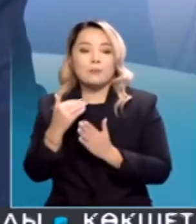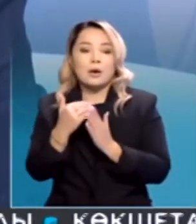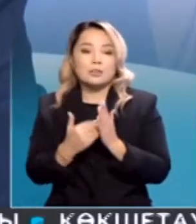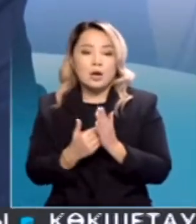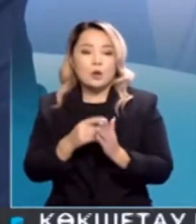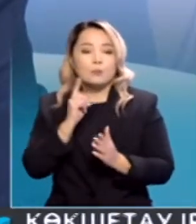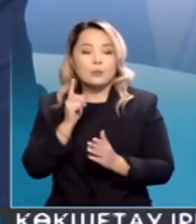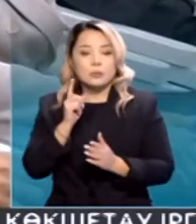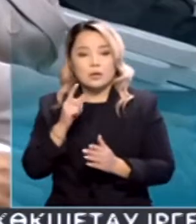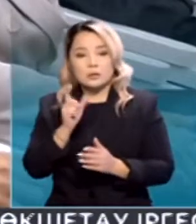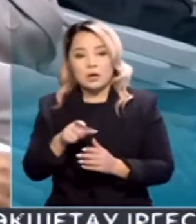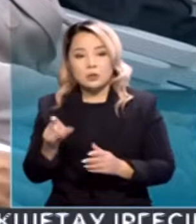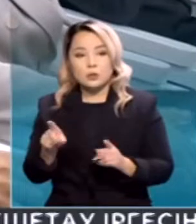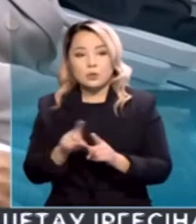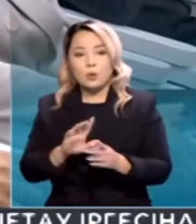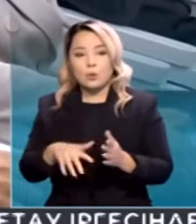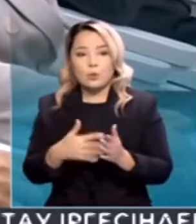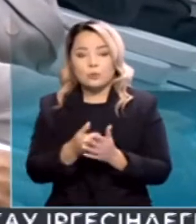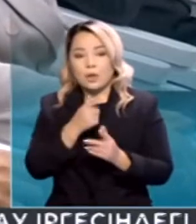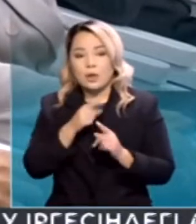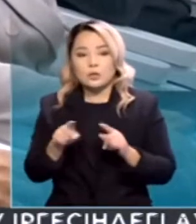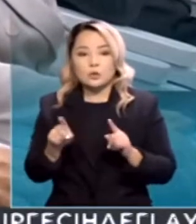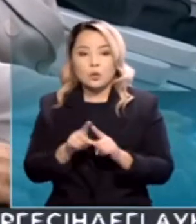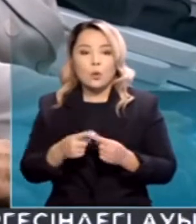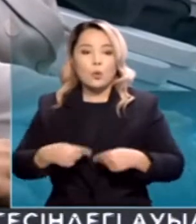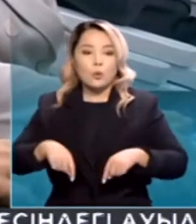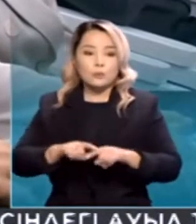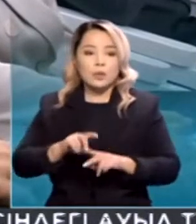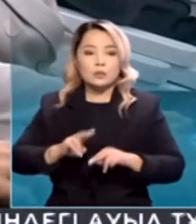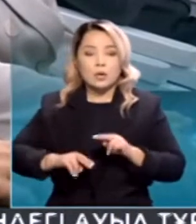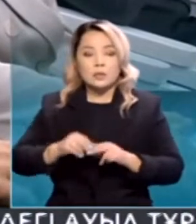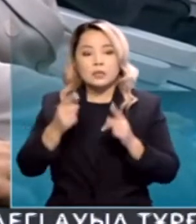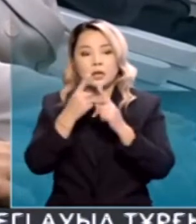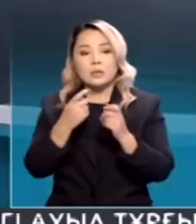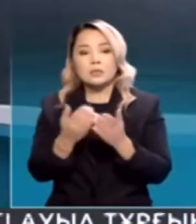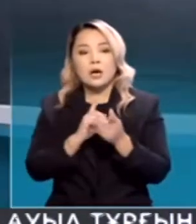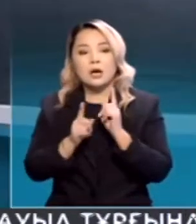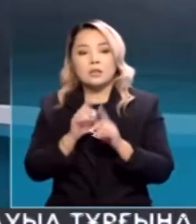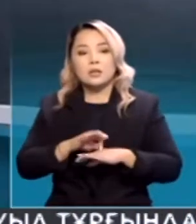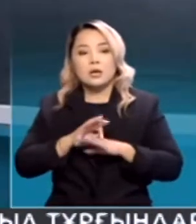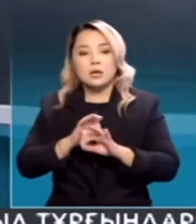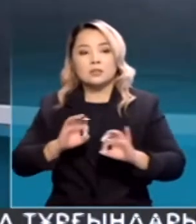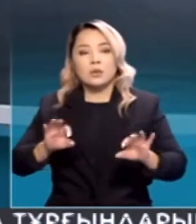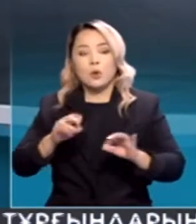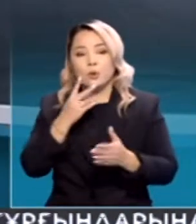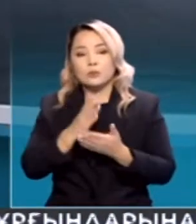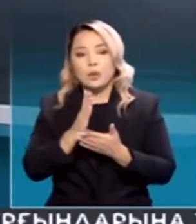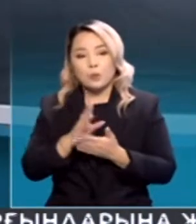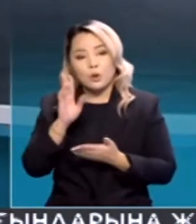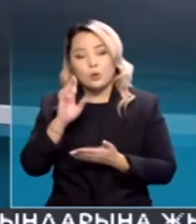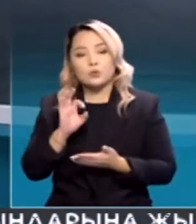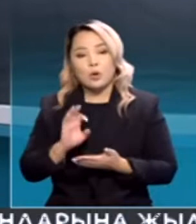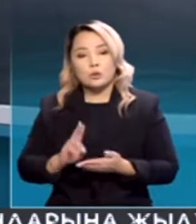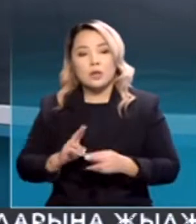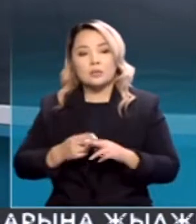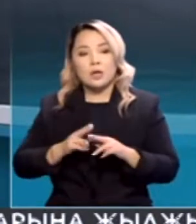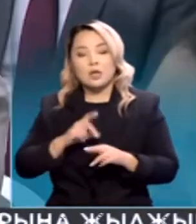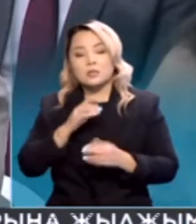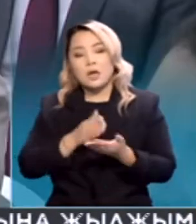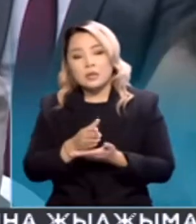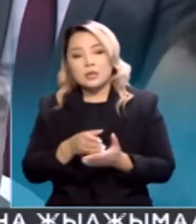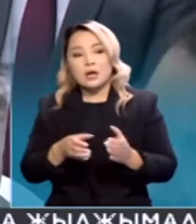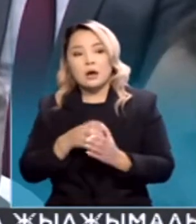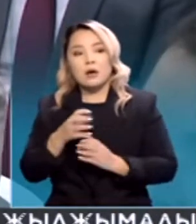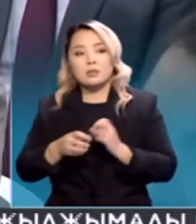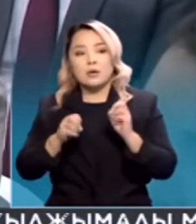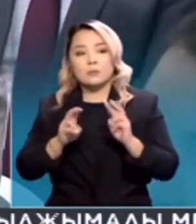алған жастар осыған дейін қауымдастық құру, мәлімет жинау, оны талдау бойынша тәжірибелерін шыңдаған болатын. Әлеуметтік, саяси, экономикалық, халықаралық